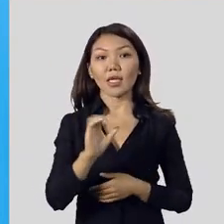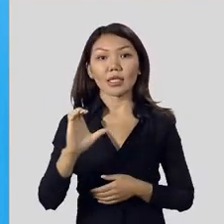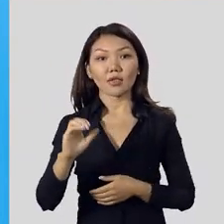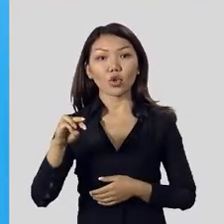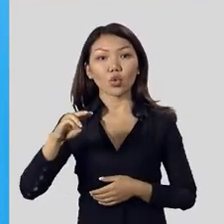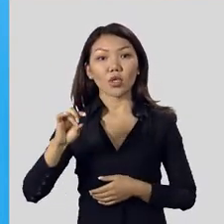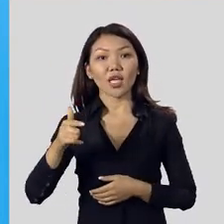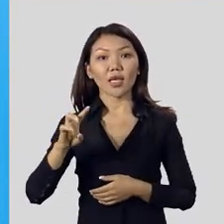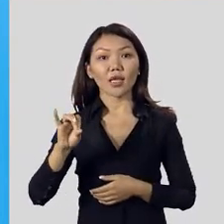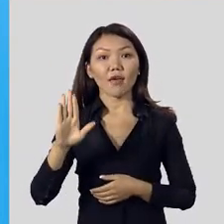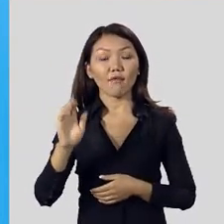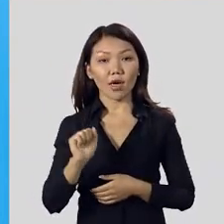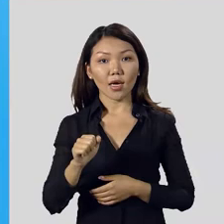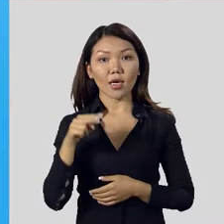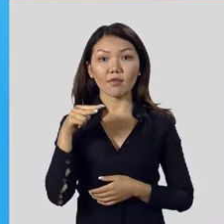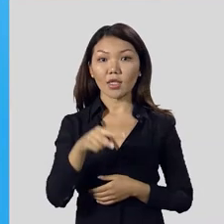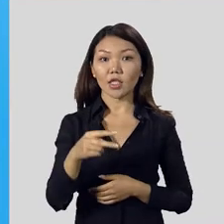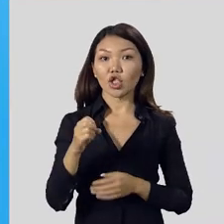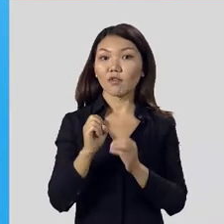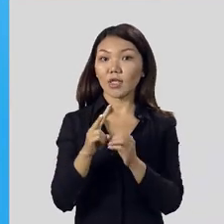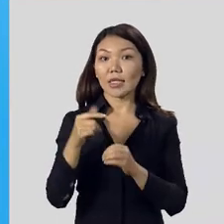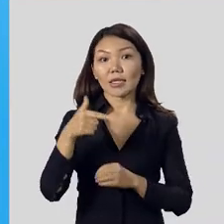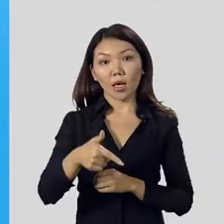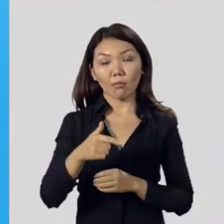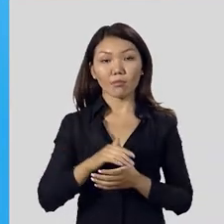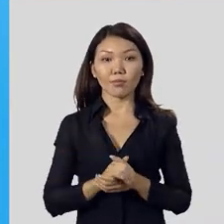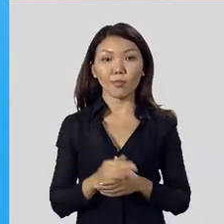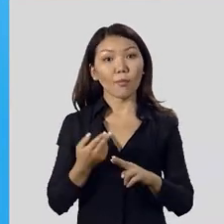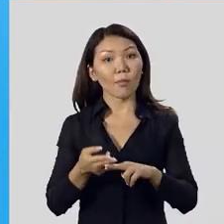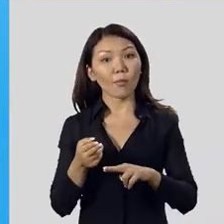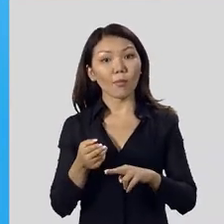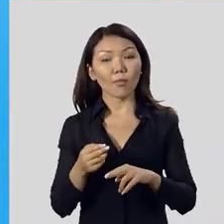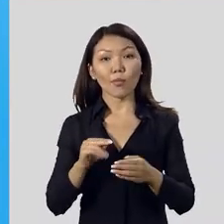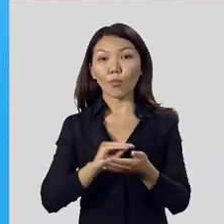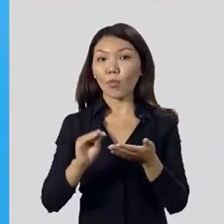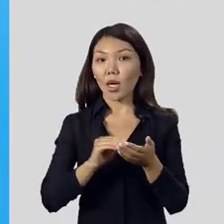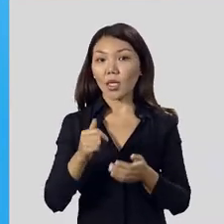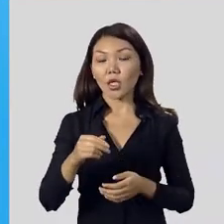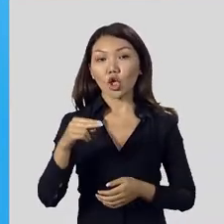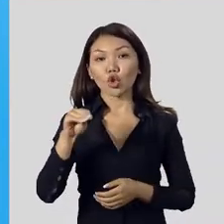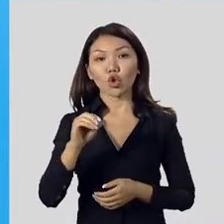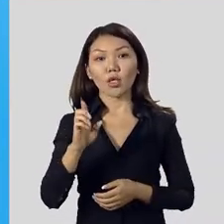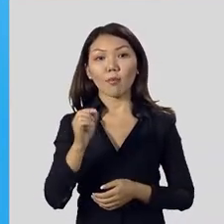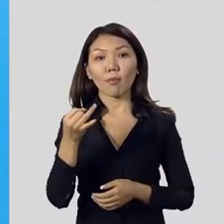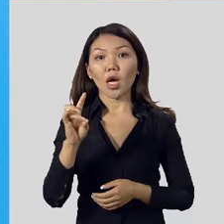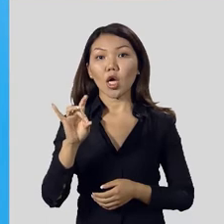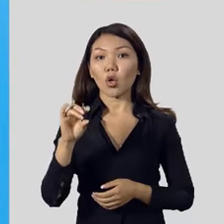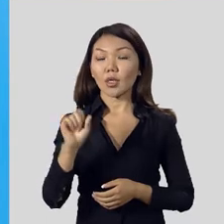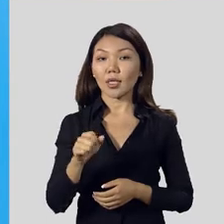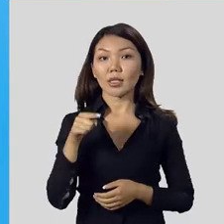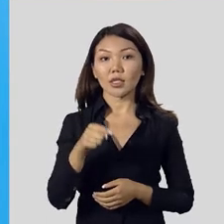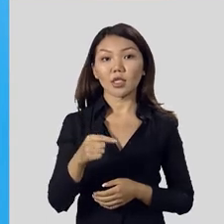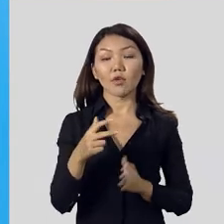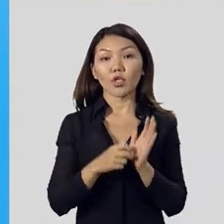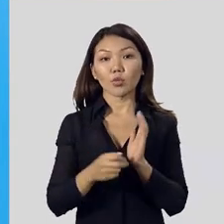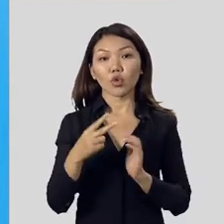Сергеевича Тургенева – 2012 грамм, поэта Джорджа Байрона – 1807